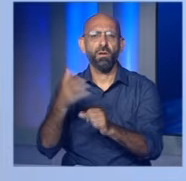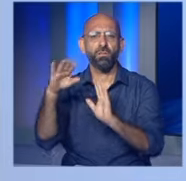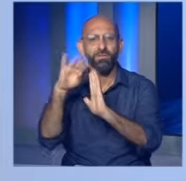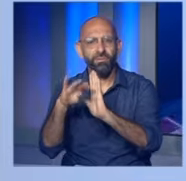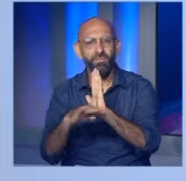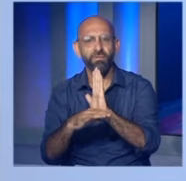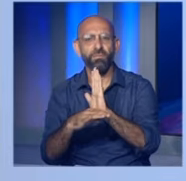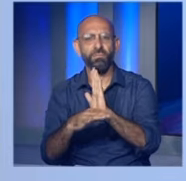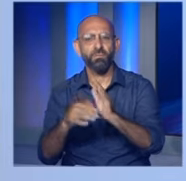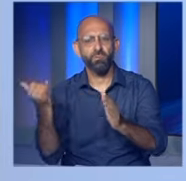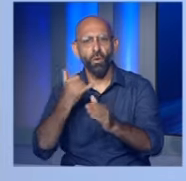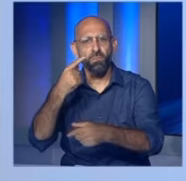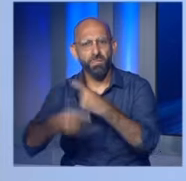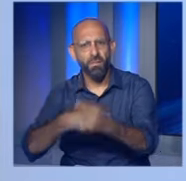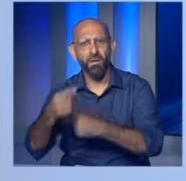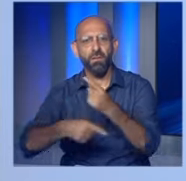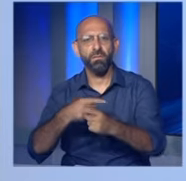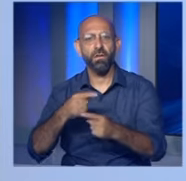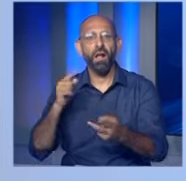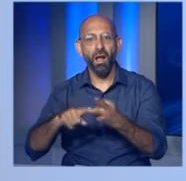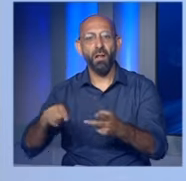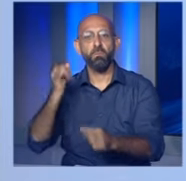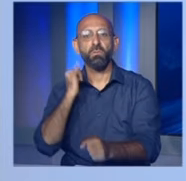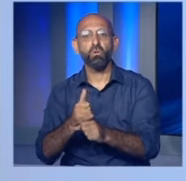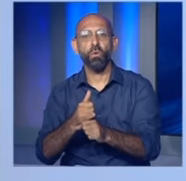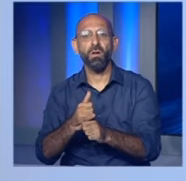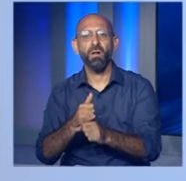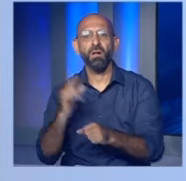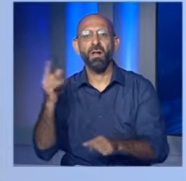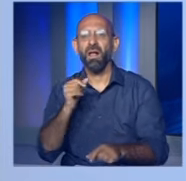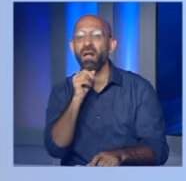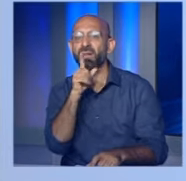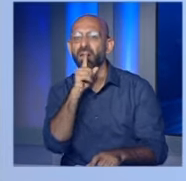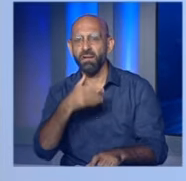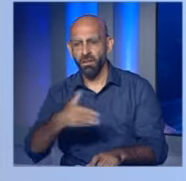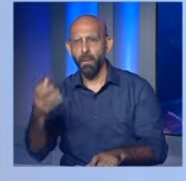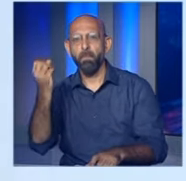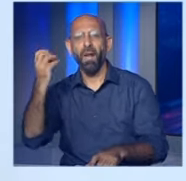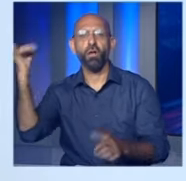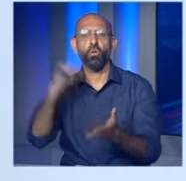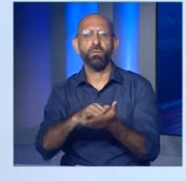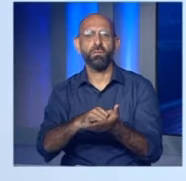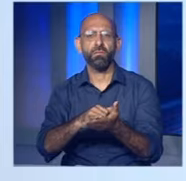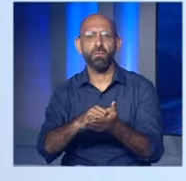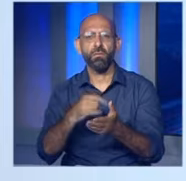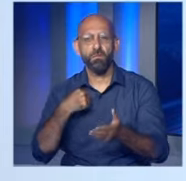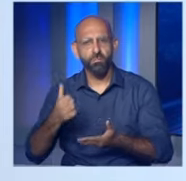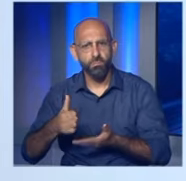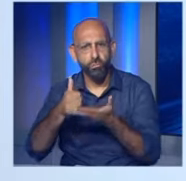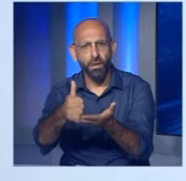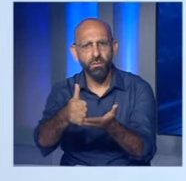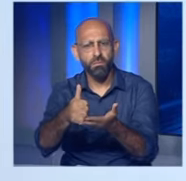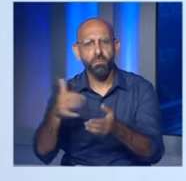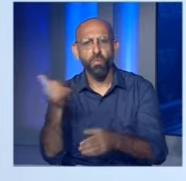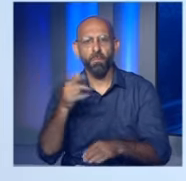اتجاه انتخاب رئيس للجمهوريه اللبنانيه ولا تتامل المصادر اي نتائج مرتقبه مع الاشاره ايضا الى ان المفدى